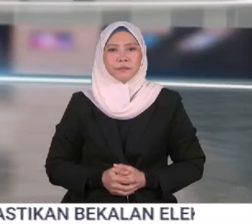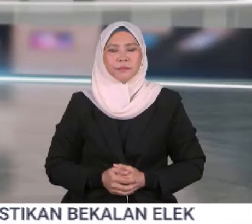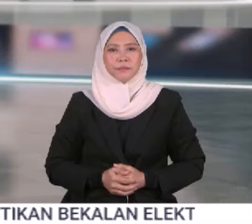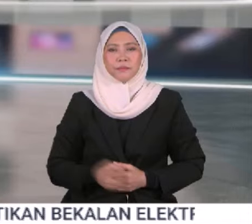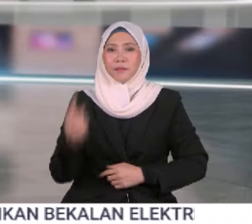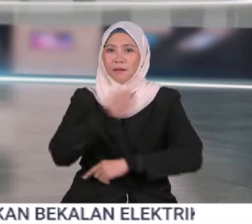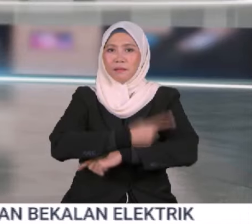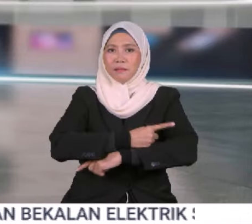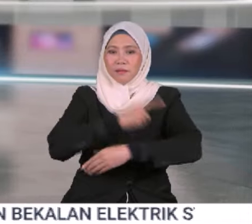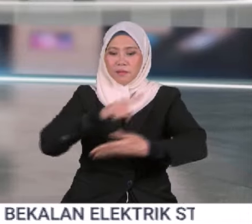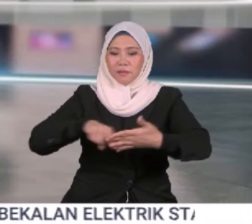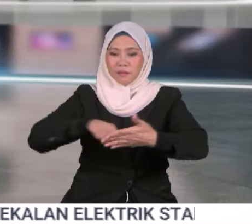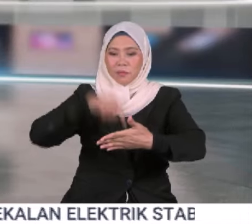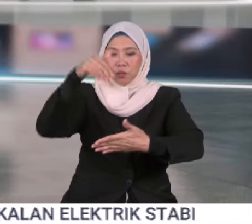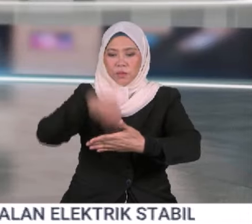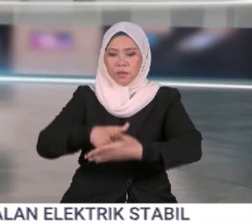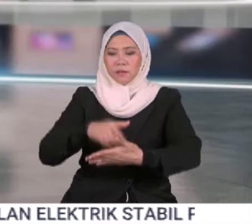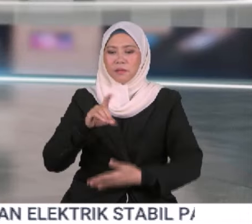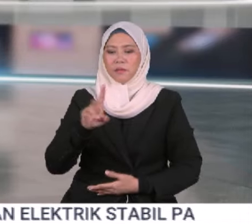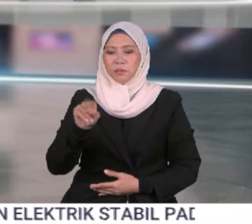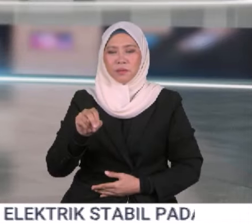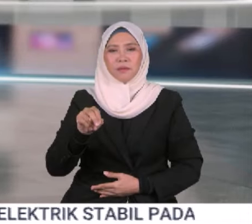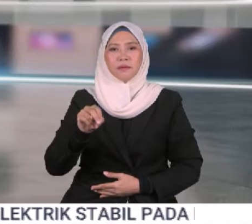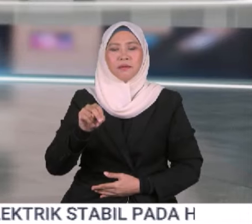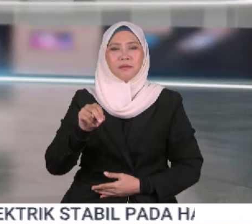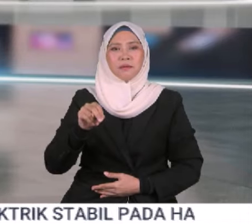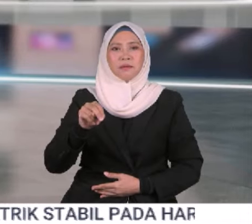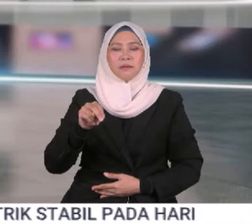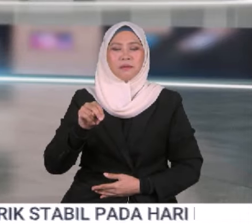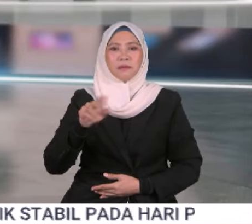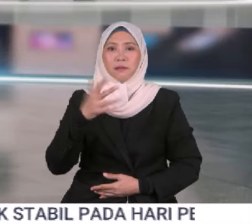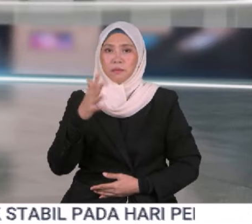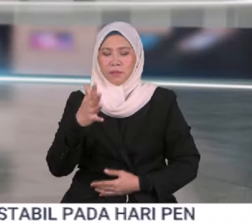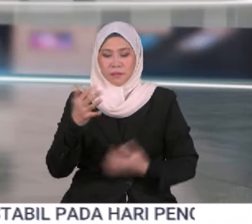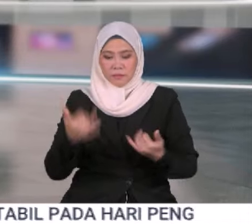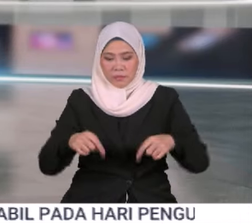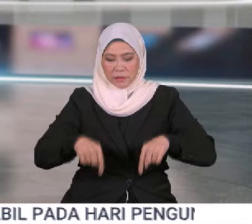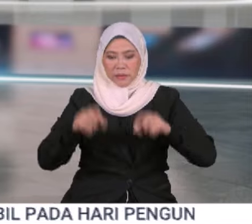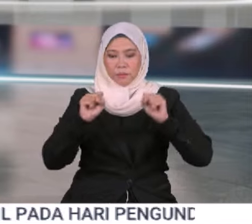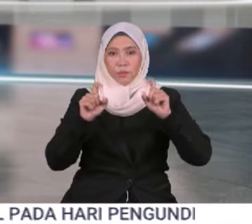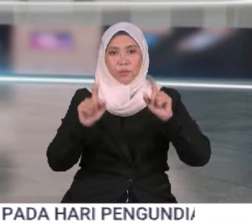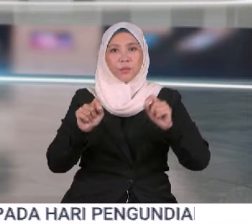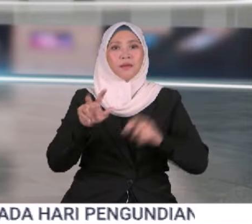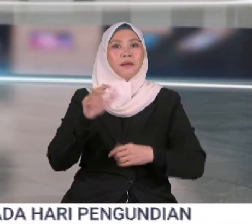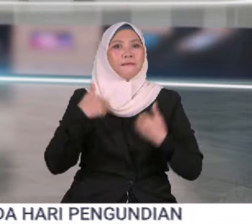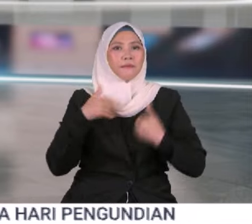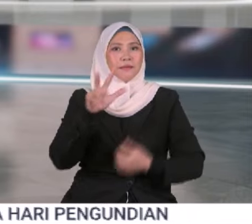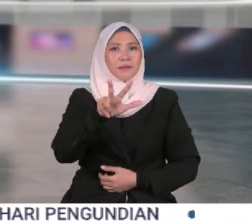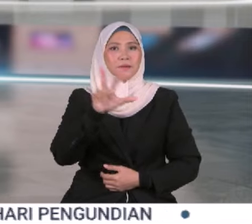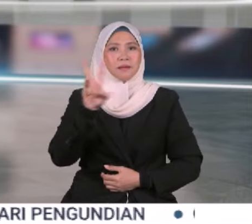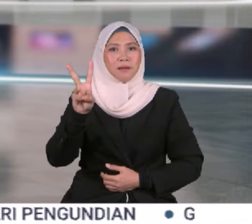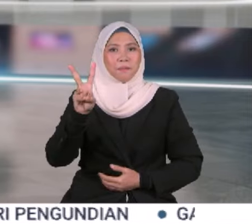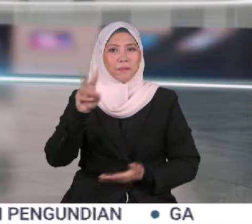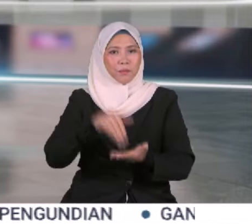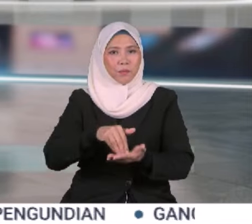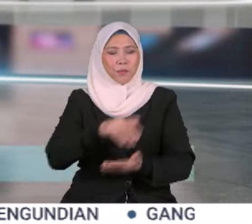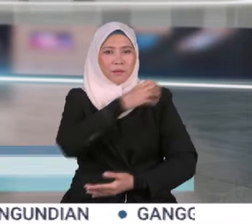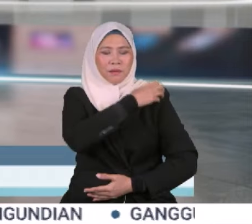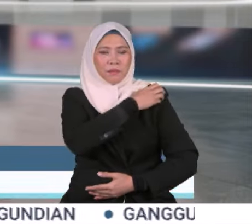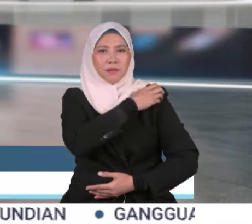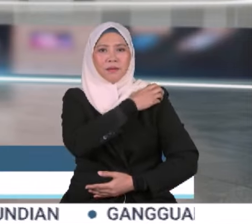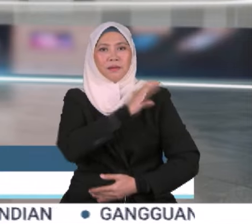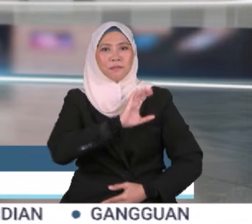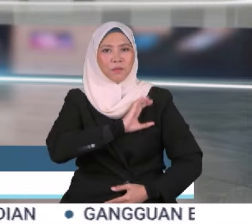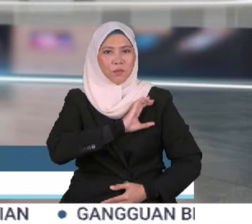menjelang hari pengundian via aryudun ke-15 dan prq Paling Sabtu ini 36.000 pegawai dan anggota